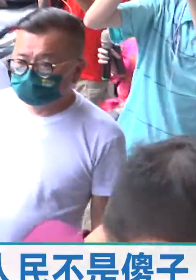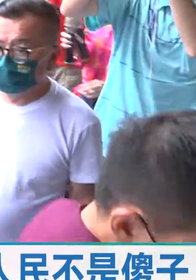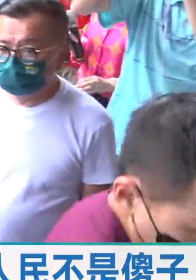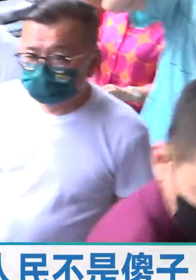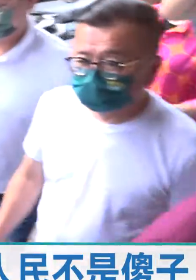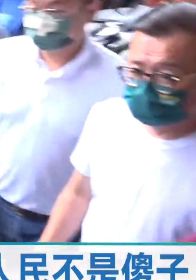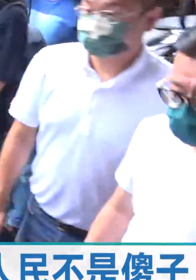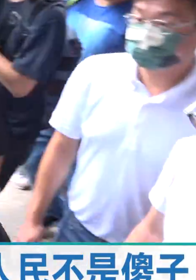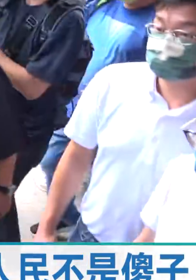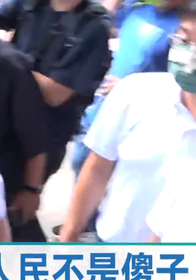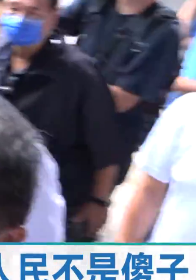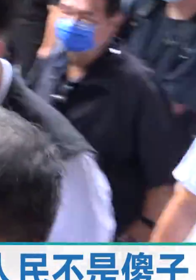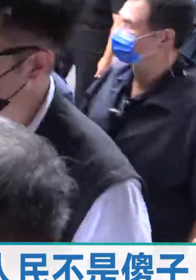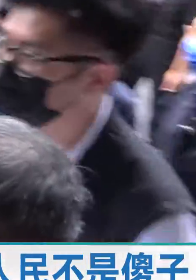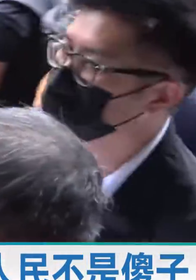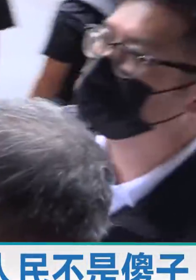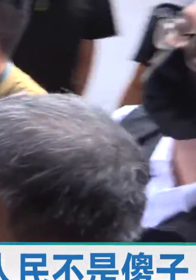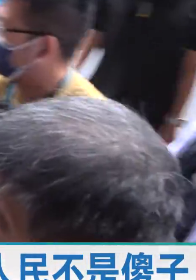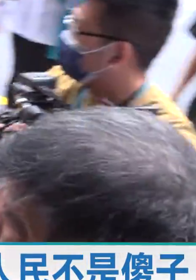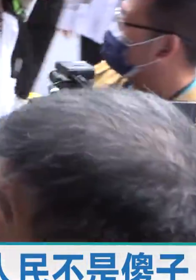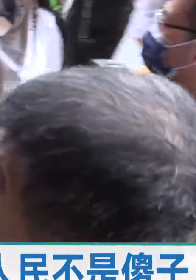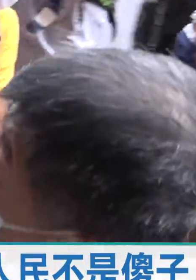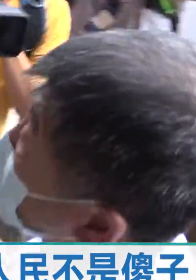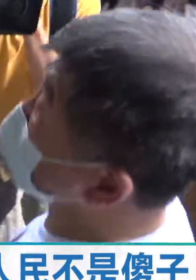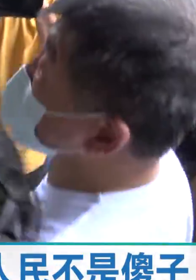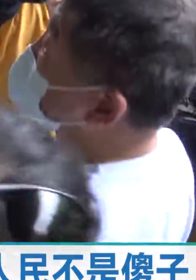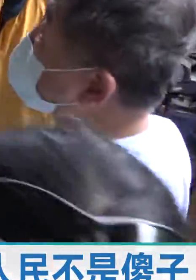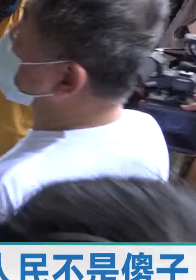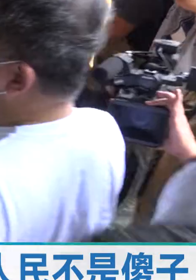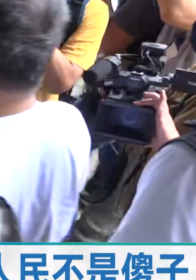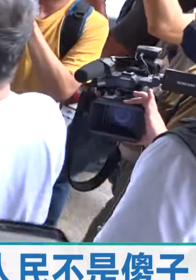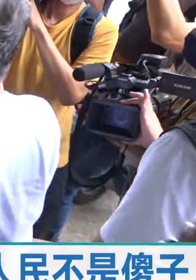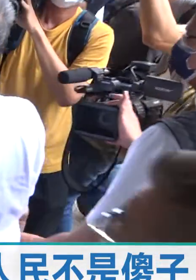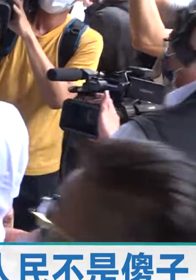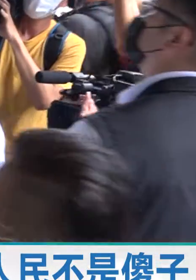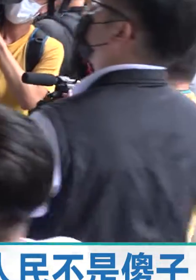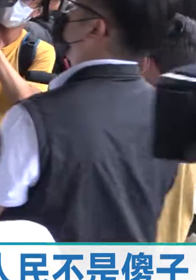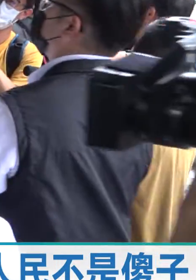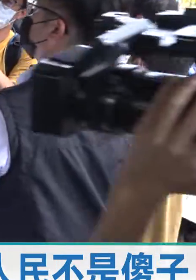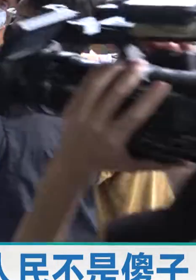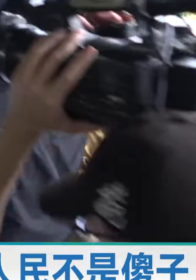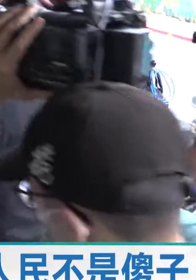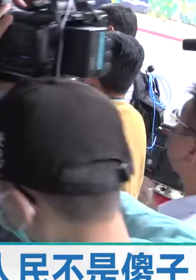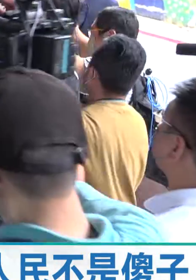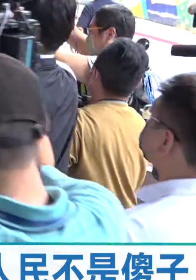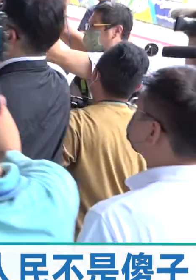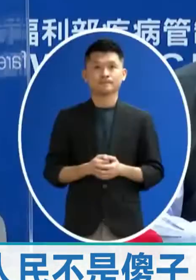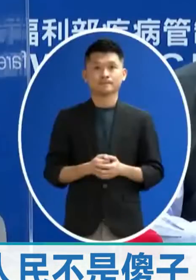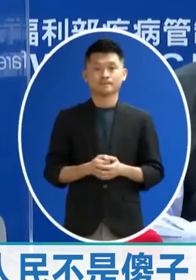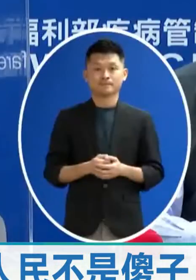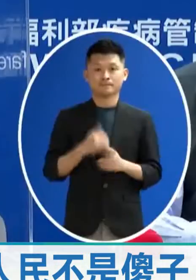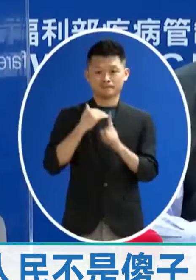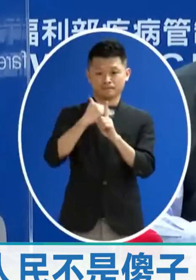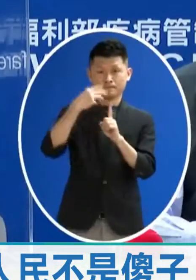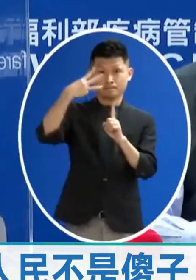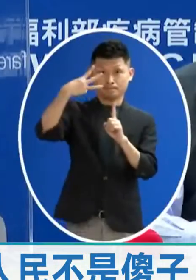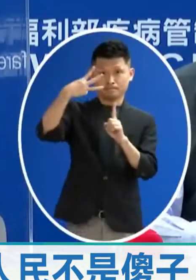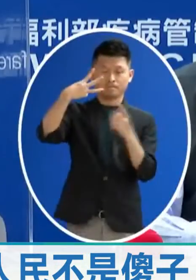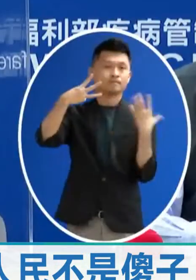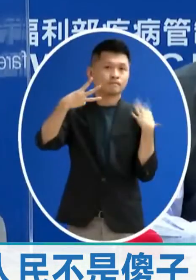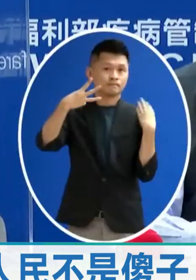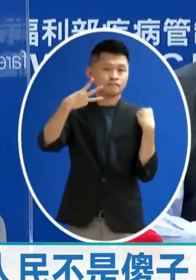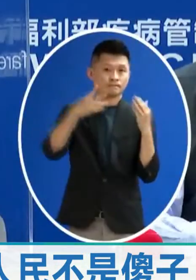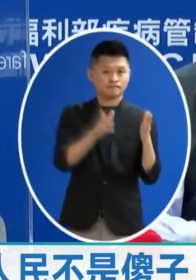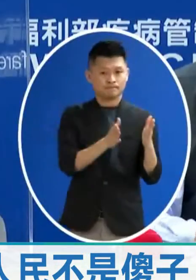台北市长选战越演越烈，最新战场是去年的疫苗采购。前防疫指挥官陈时中否认又不是疯子，为何要挡疫